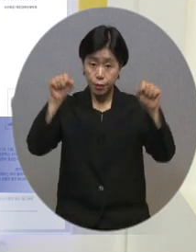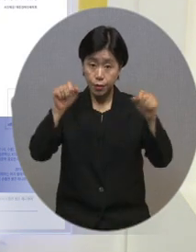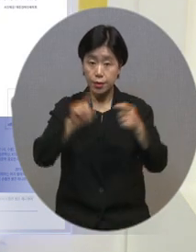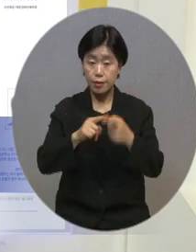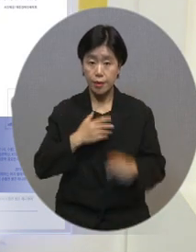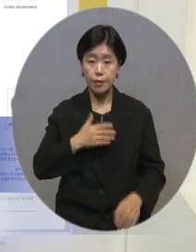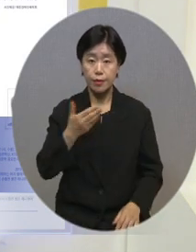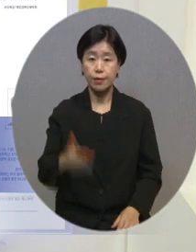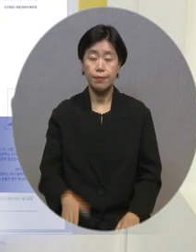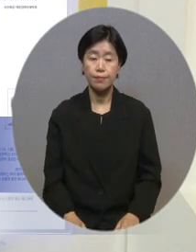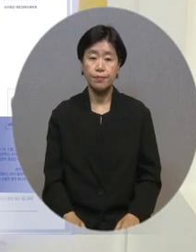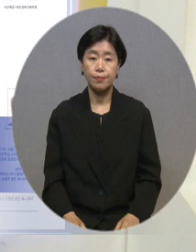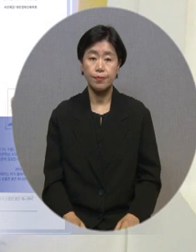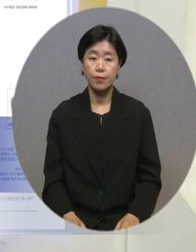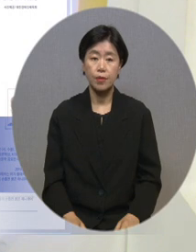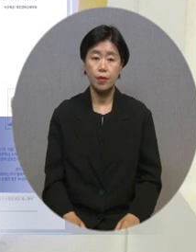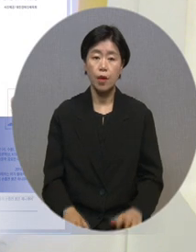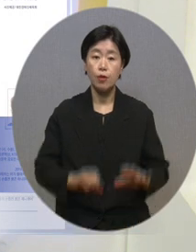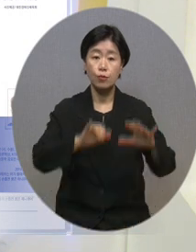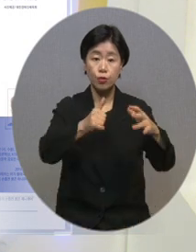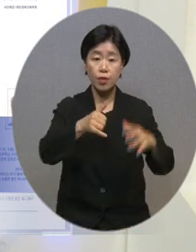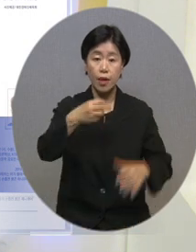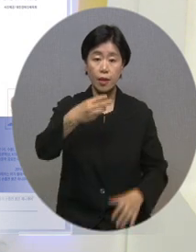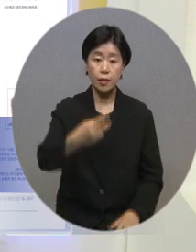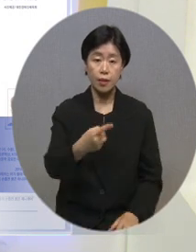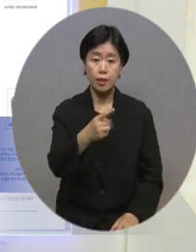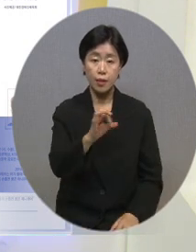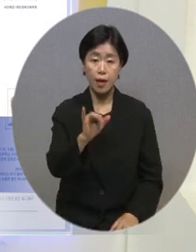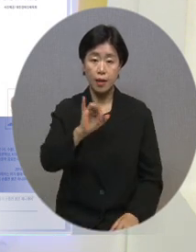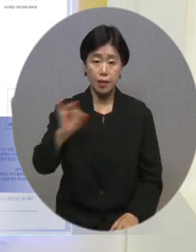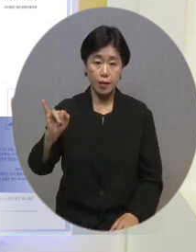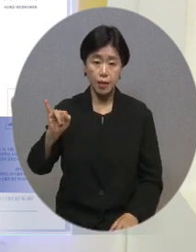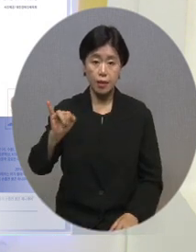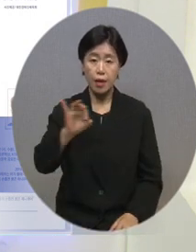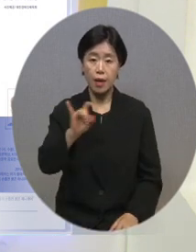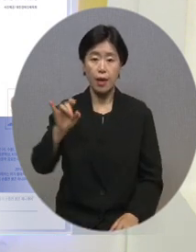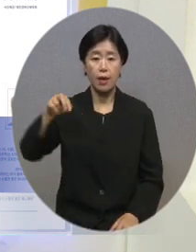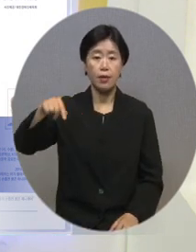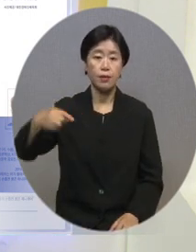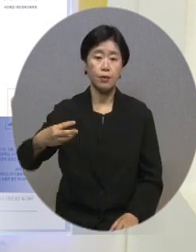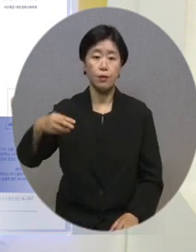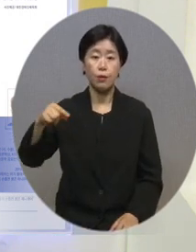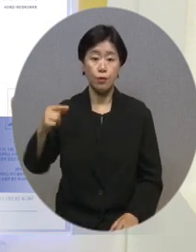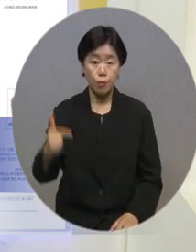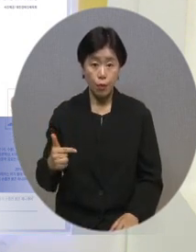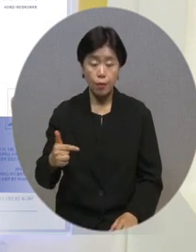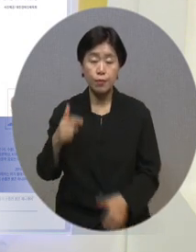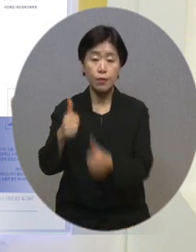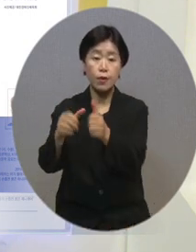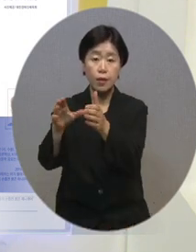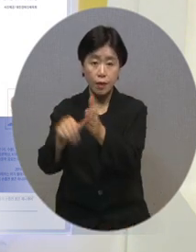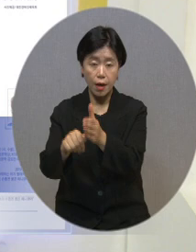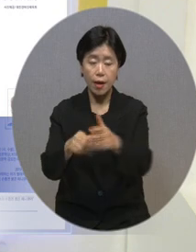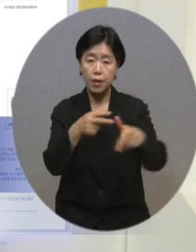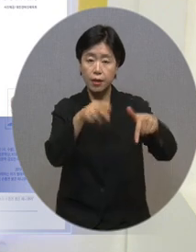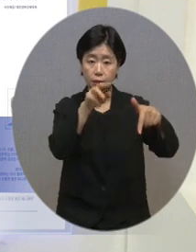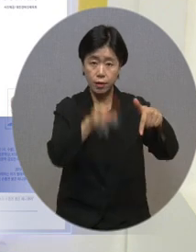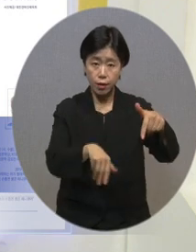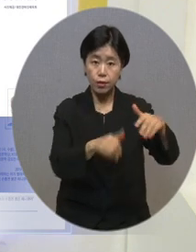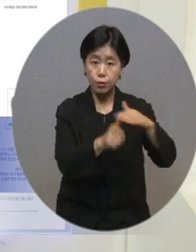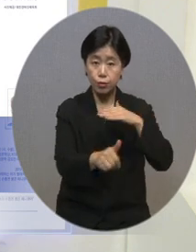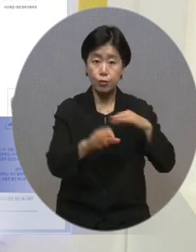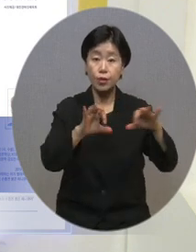이어갑니다 우즈베키스탄에서 열린 국제 트라이에슬론 장애인 컵 대회에서 인천시 장애인 체육회 소속 김황태